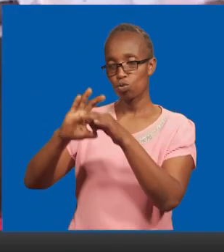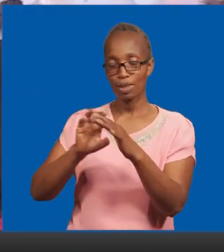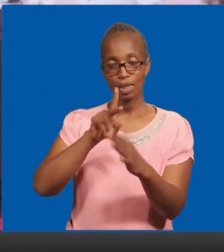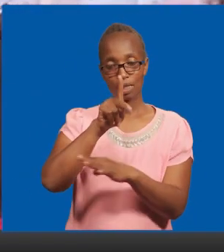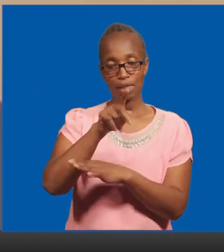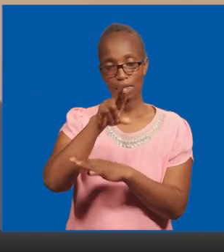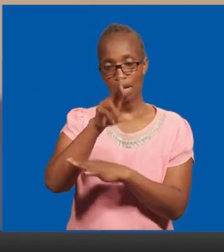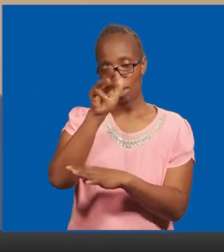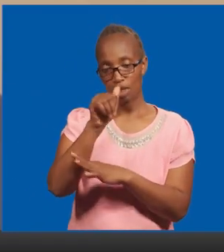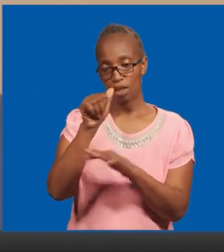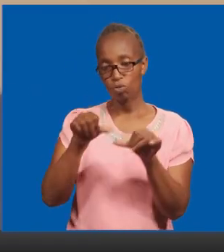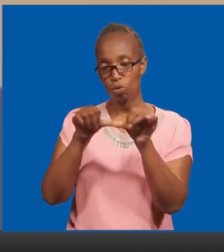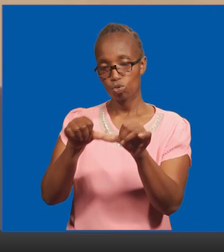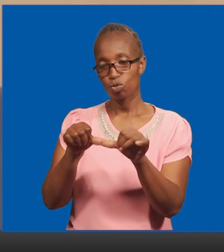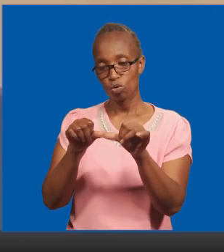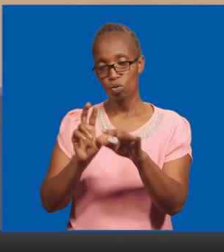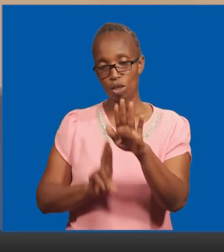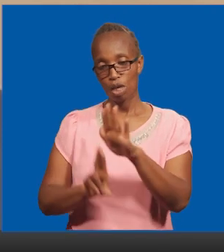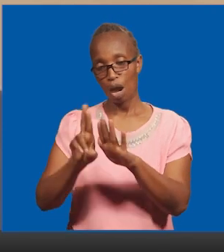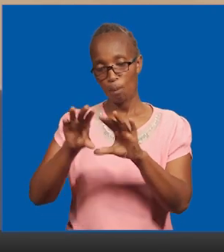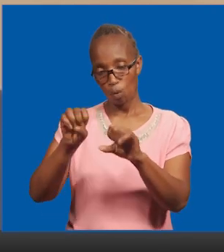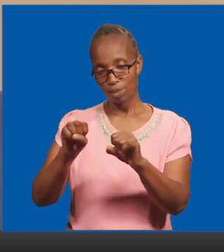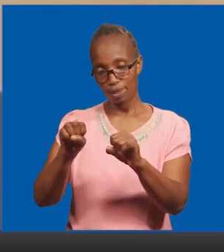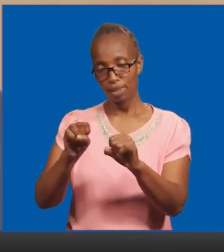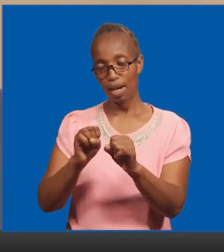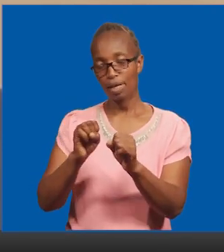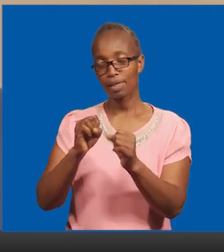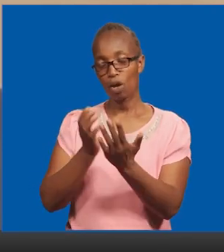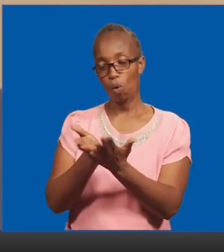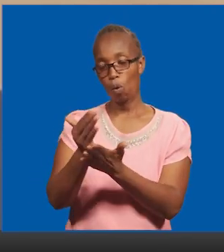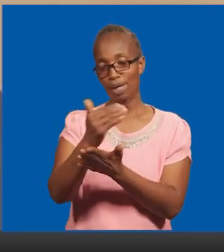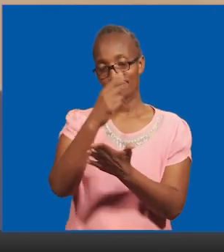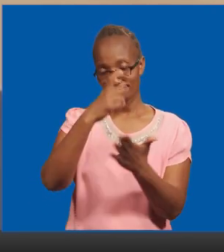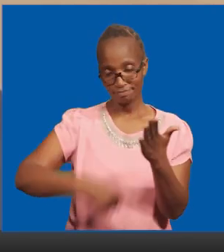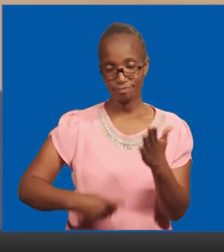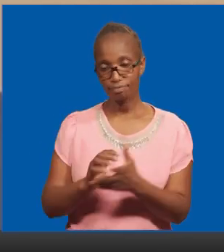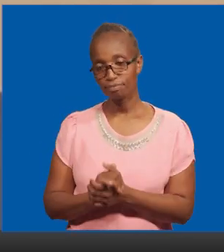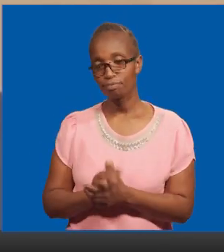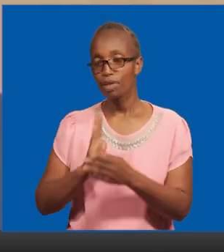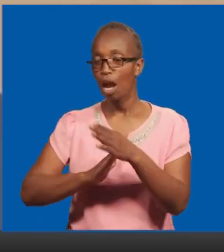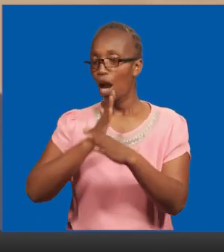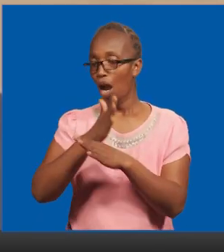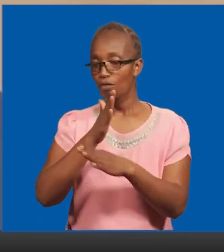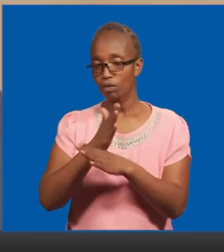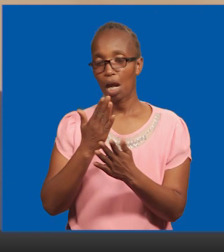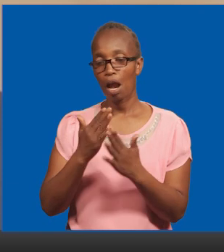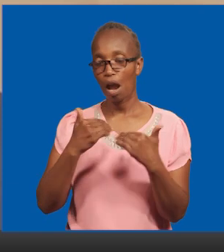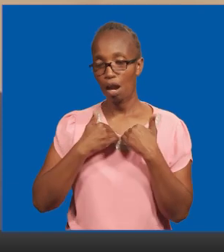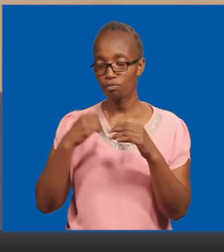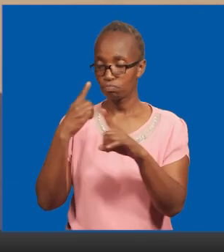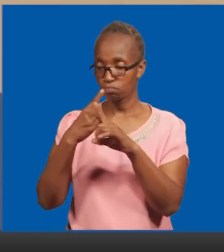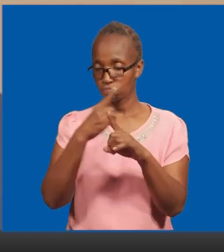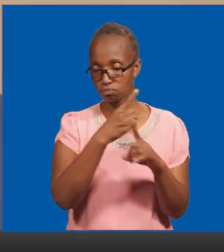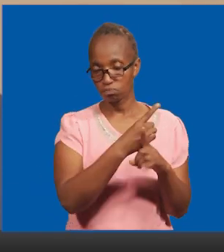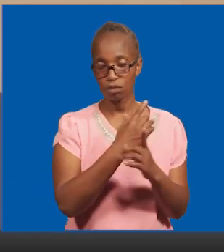Indeed, you are joining KRA that has maintained an upward trajectory in revenue collection